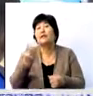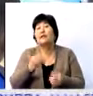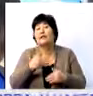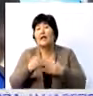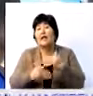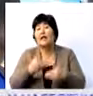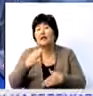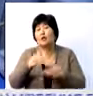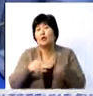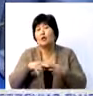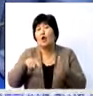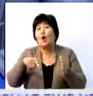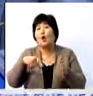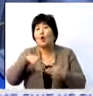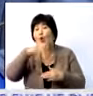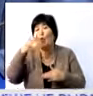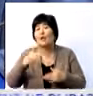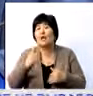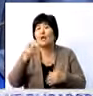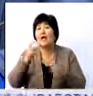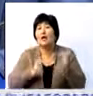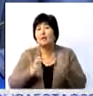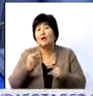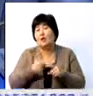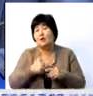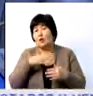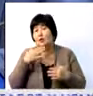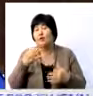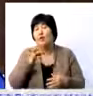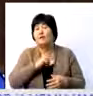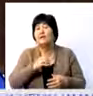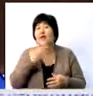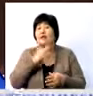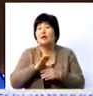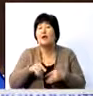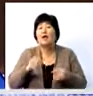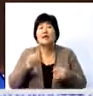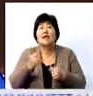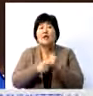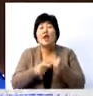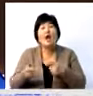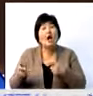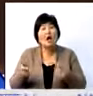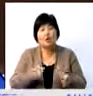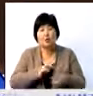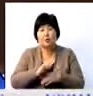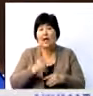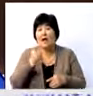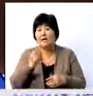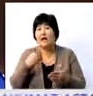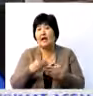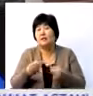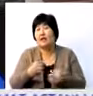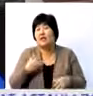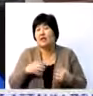проекта – строительство горно-обогатительного комбината. Намного выгоднее выводить на экспорт не сырье, а готовую продукцию. Однако инвесторы